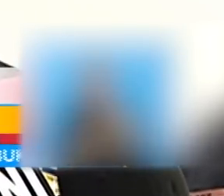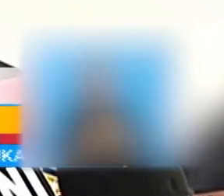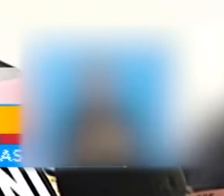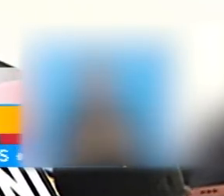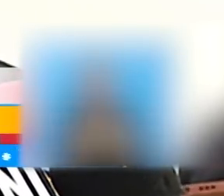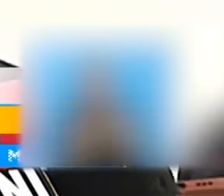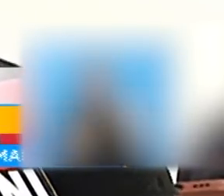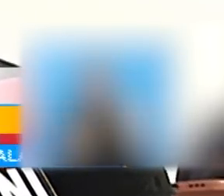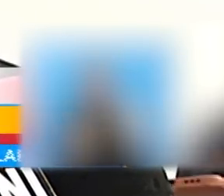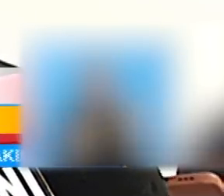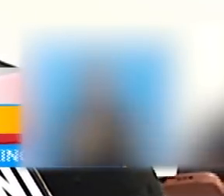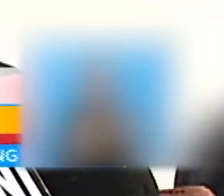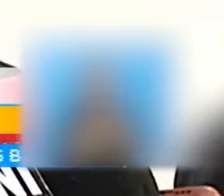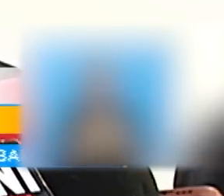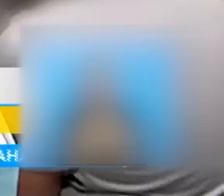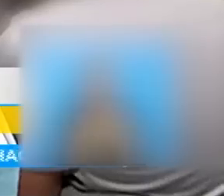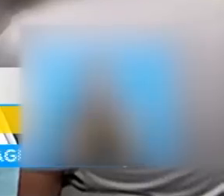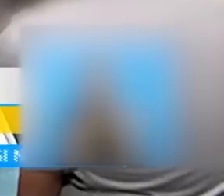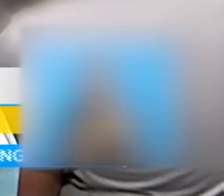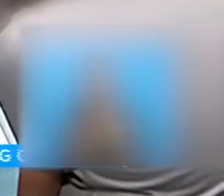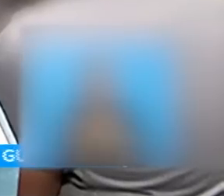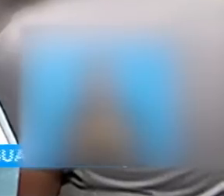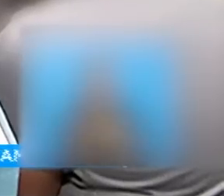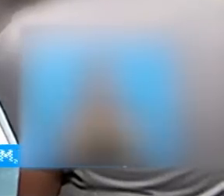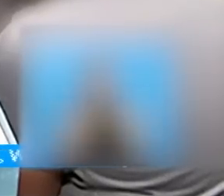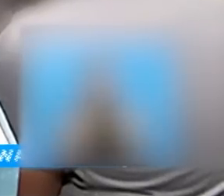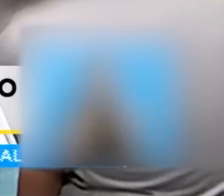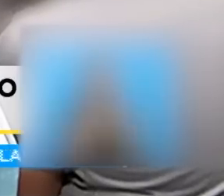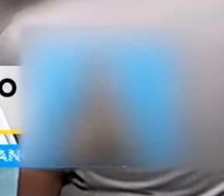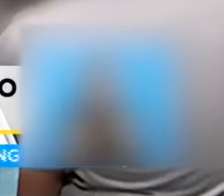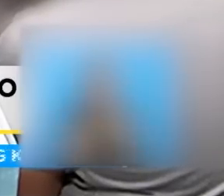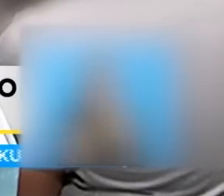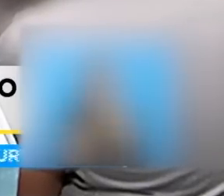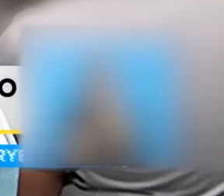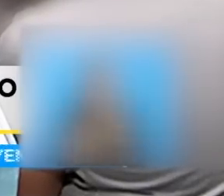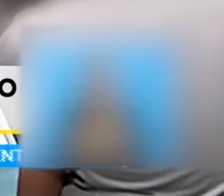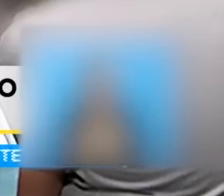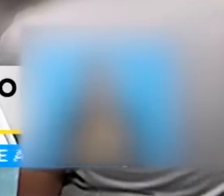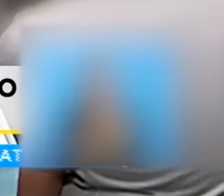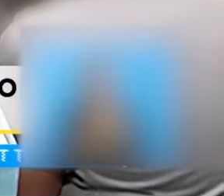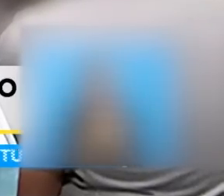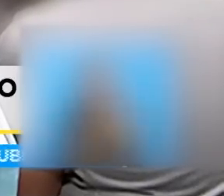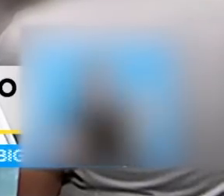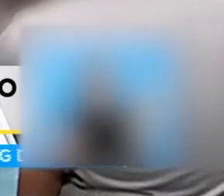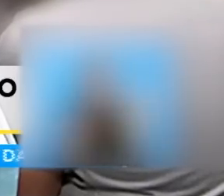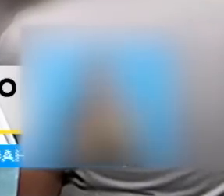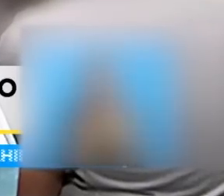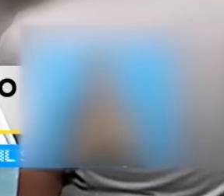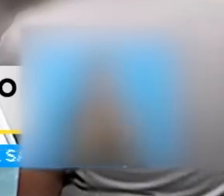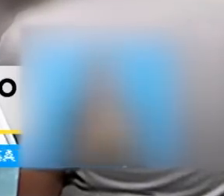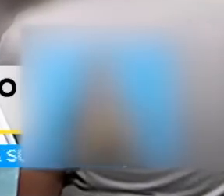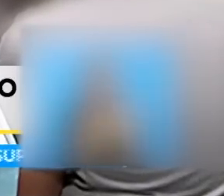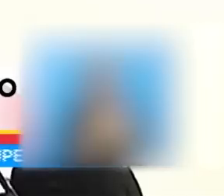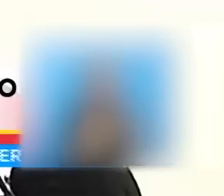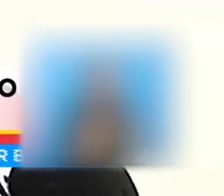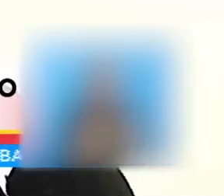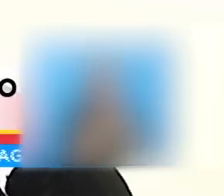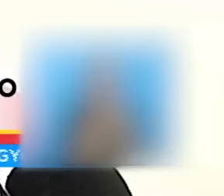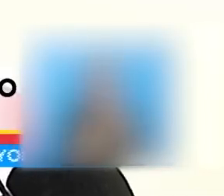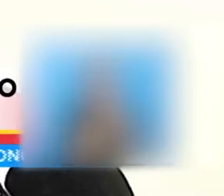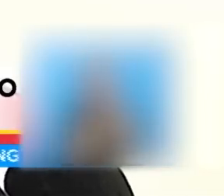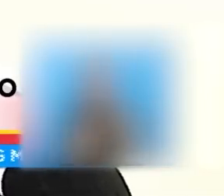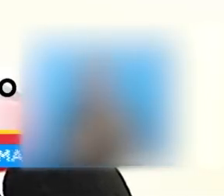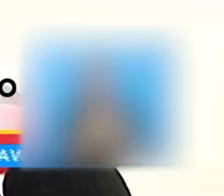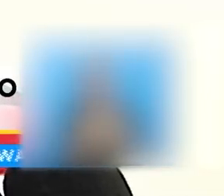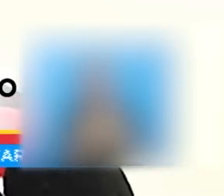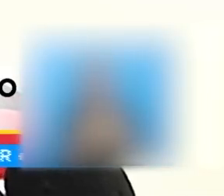pa sila na medical hangga't kaya natin silang i-match doon sa agency na hindi mag-le-levy